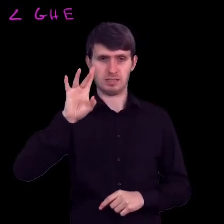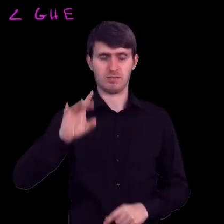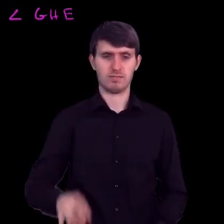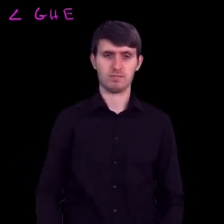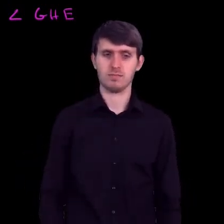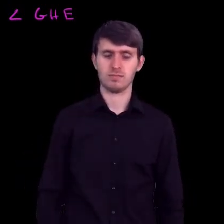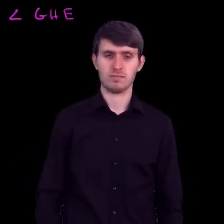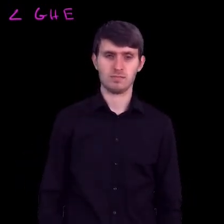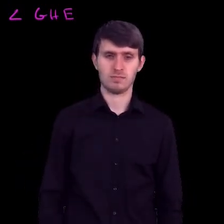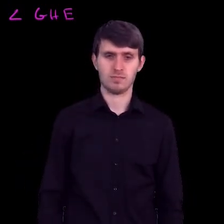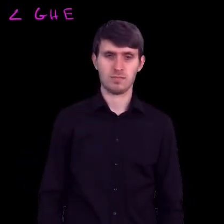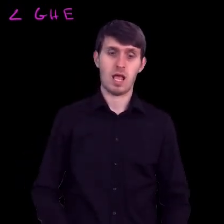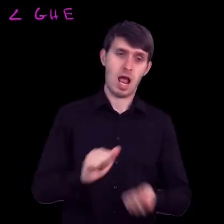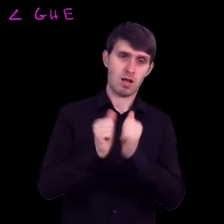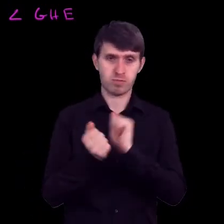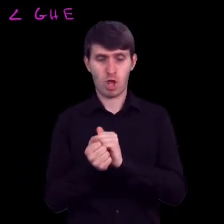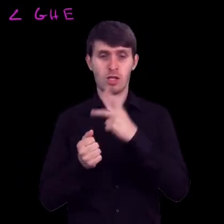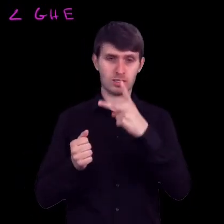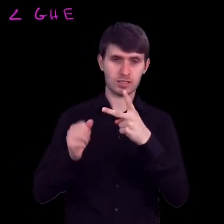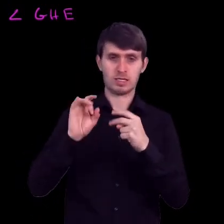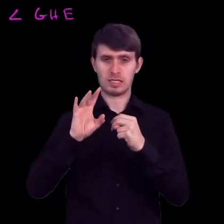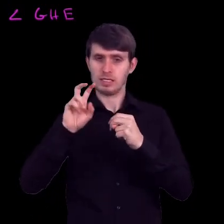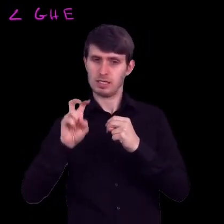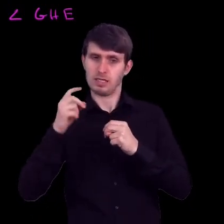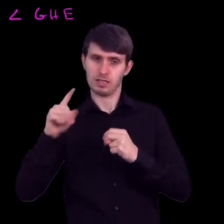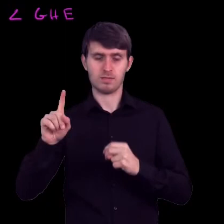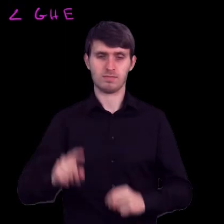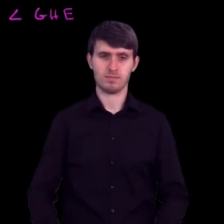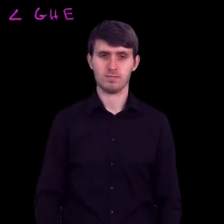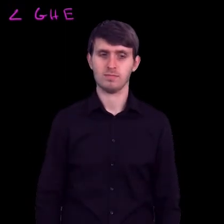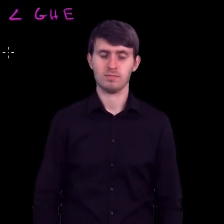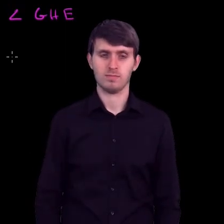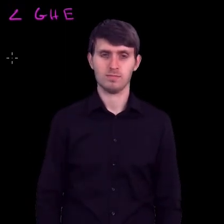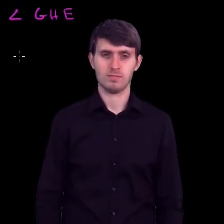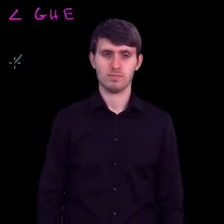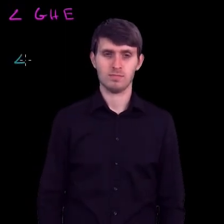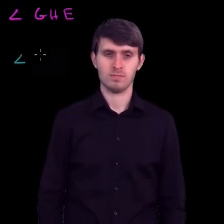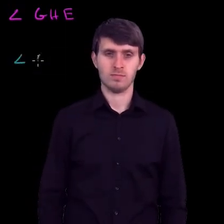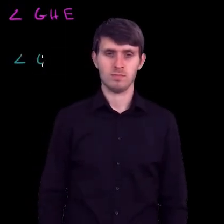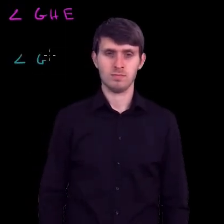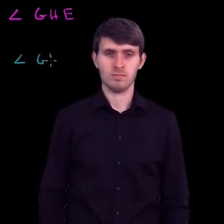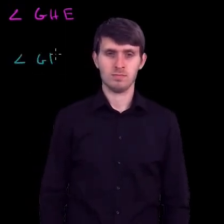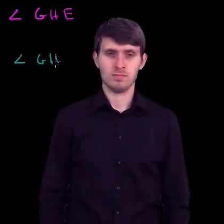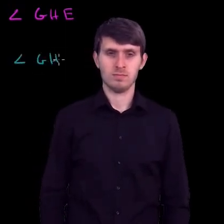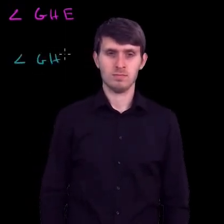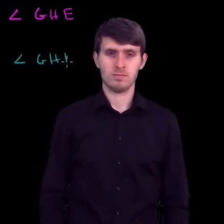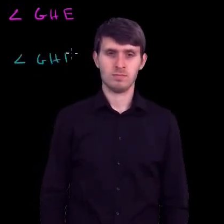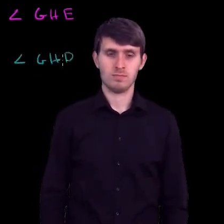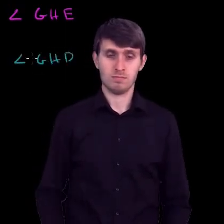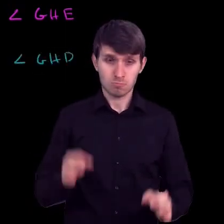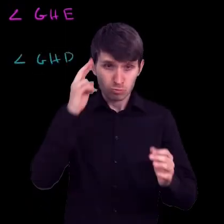Kąt D, H, G. Albo kąt G, H, D. Kąt G, H, D.